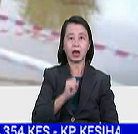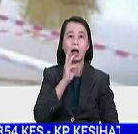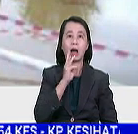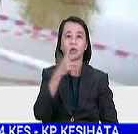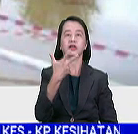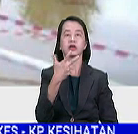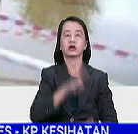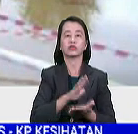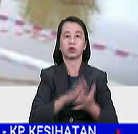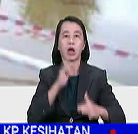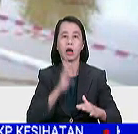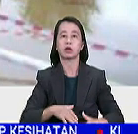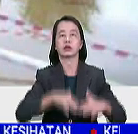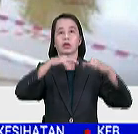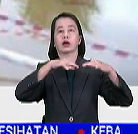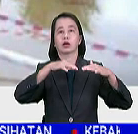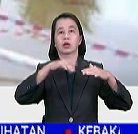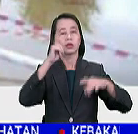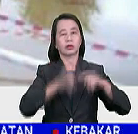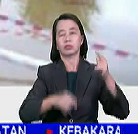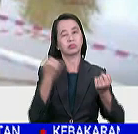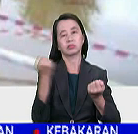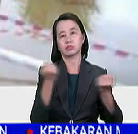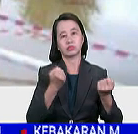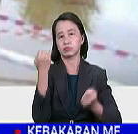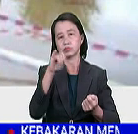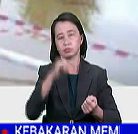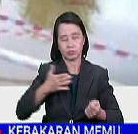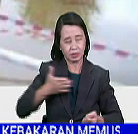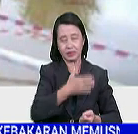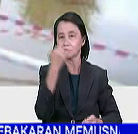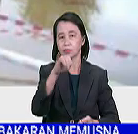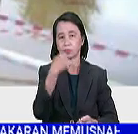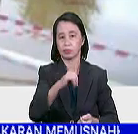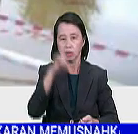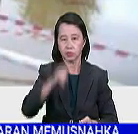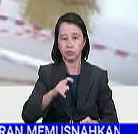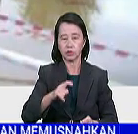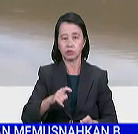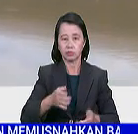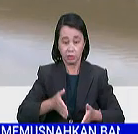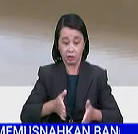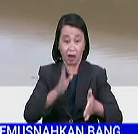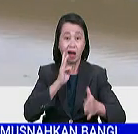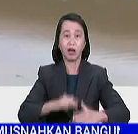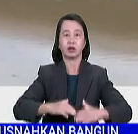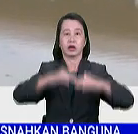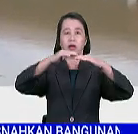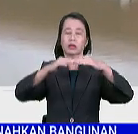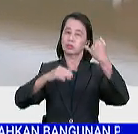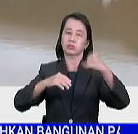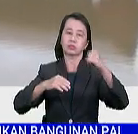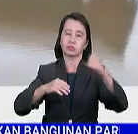air dan Le dapat dilalui oleh kendaraan kecil Black nah jalannya masih lagi di tenggelamnya air